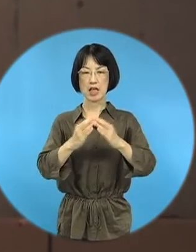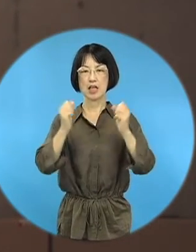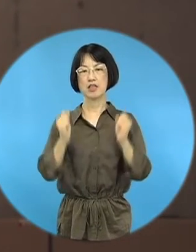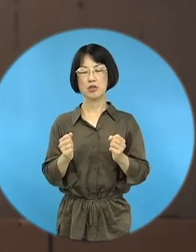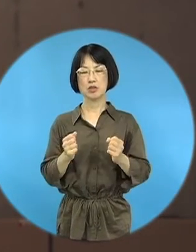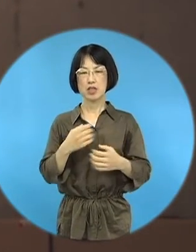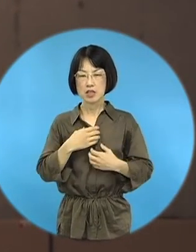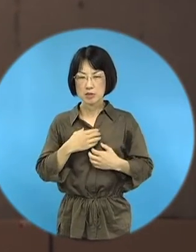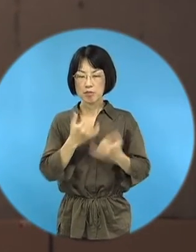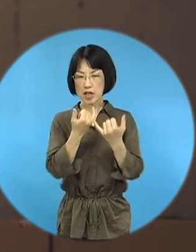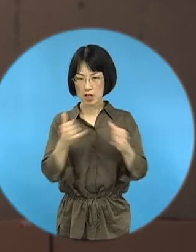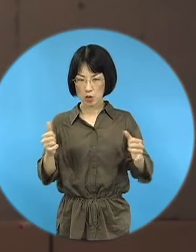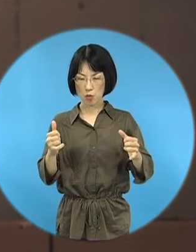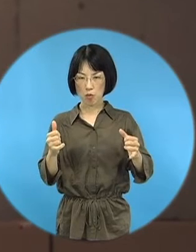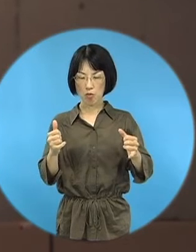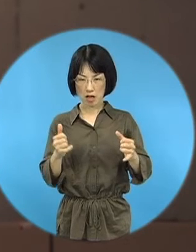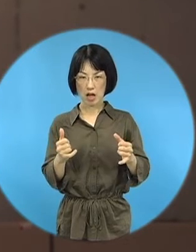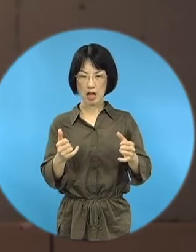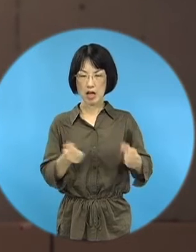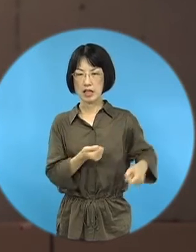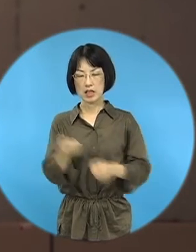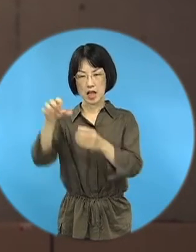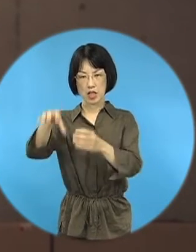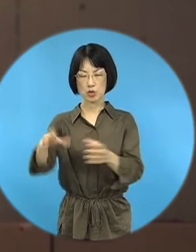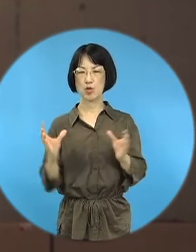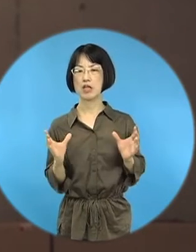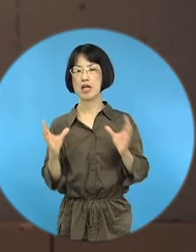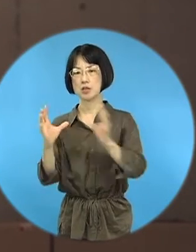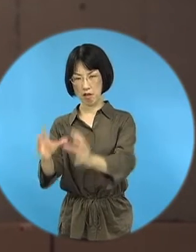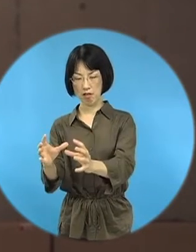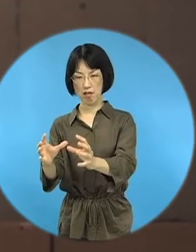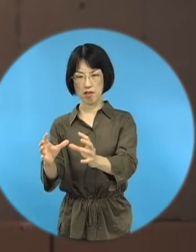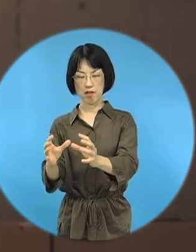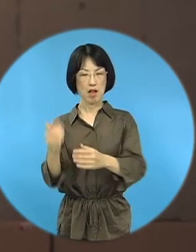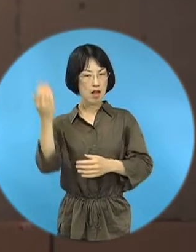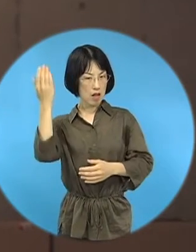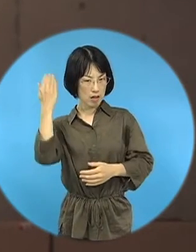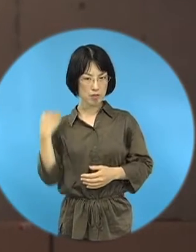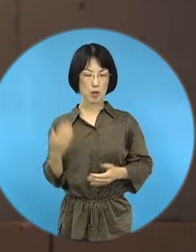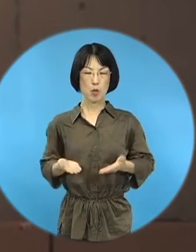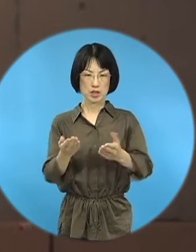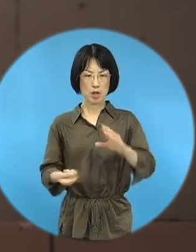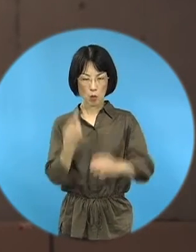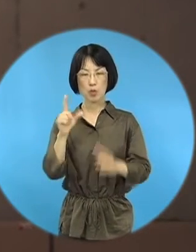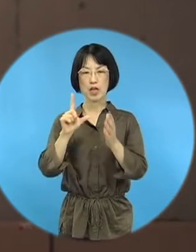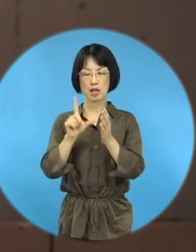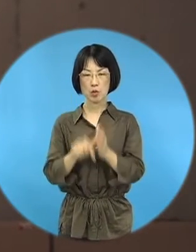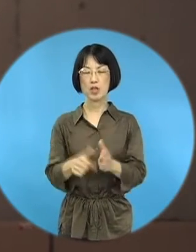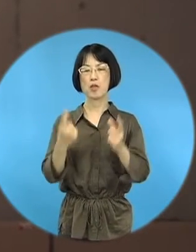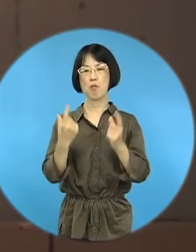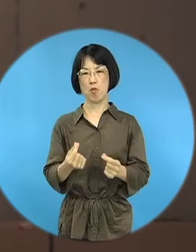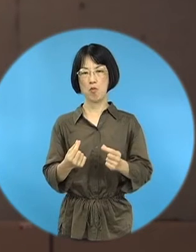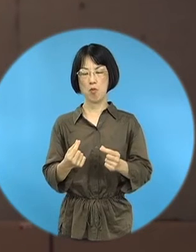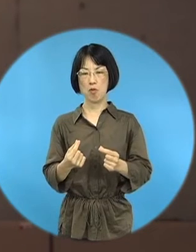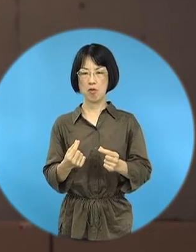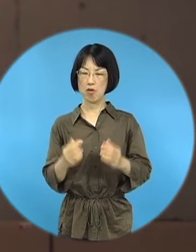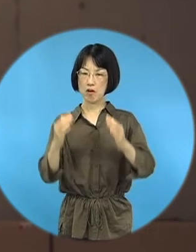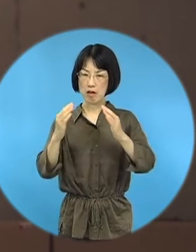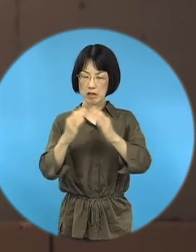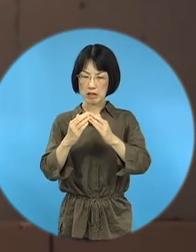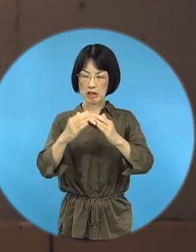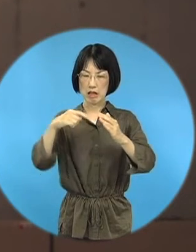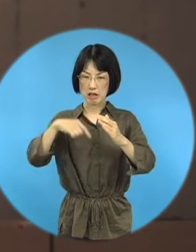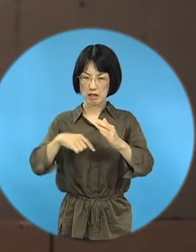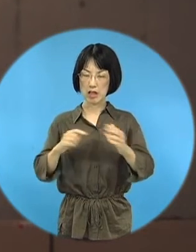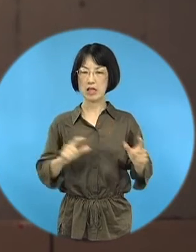と感じた多くの方が避難所に集まりました。また過去の震災では、家の中の家具が倒れたりガ